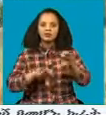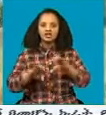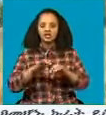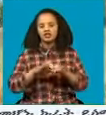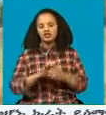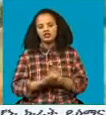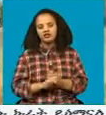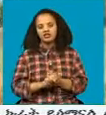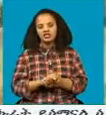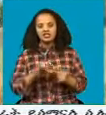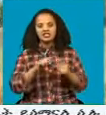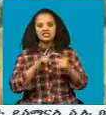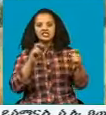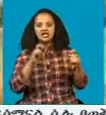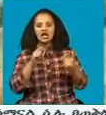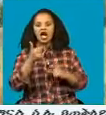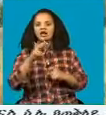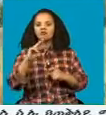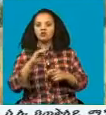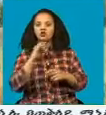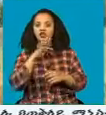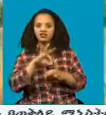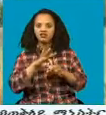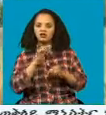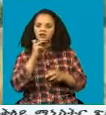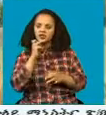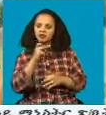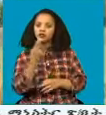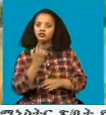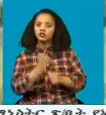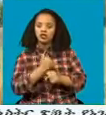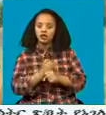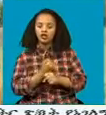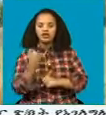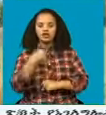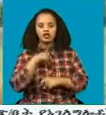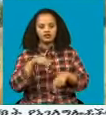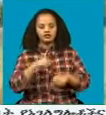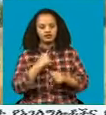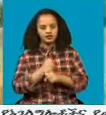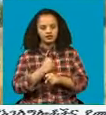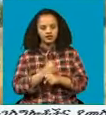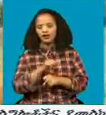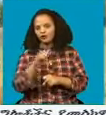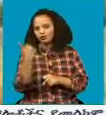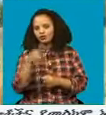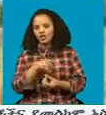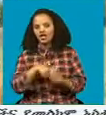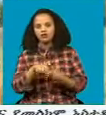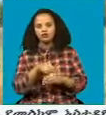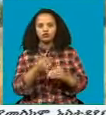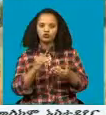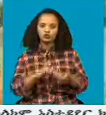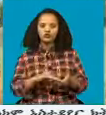ጸረ አረሞች ከነዚህ ጋር በደንብ ተጠቅሞ ስራን እንዲሰራ እኛ እዚህ ሰርተን ሌሎቹ